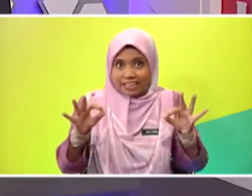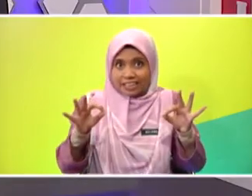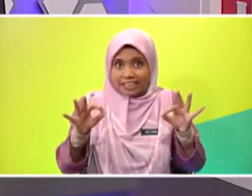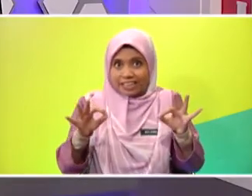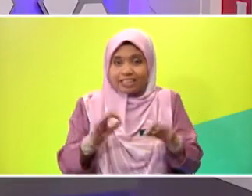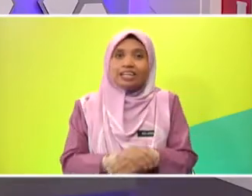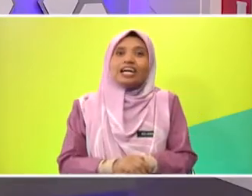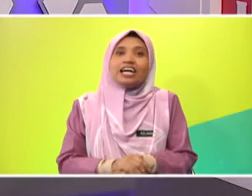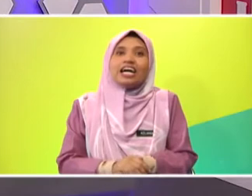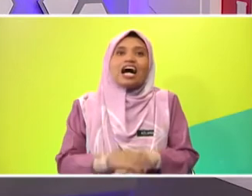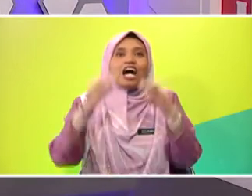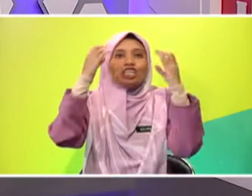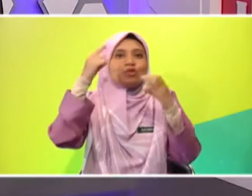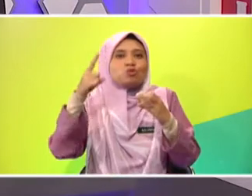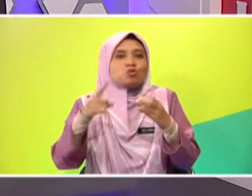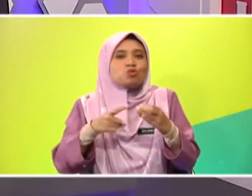bagus loh anak-anak